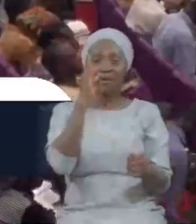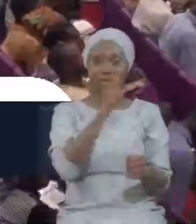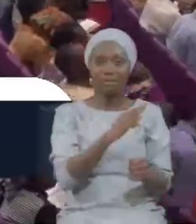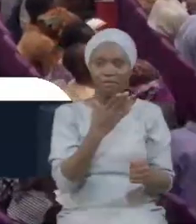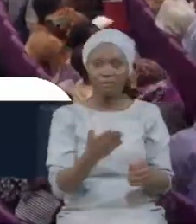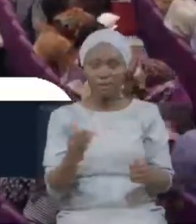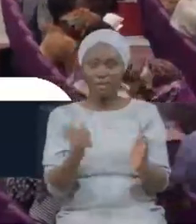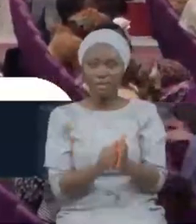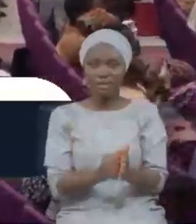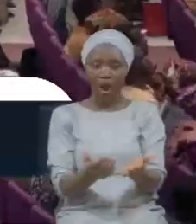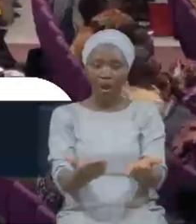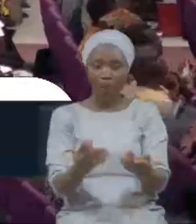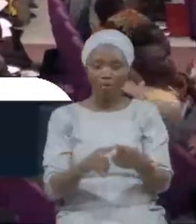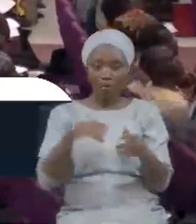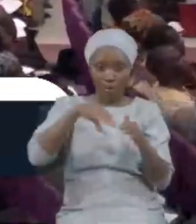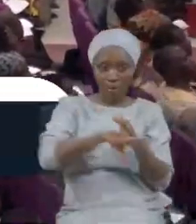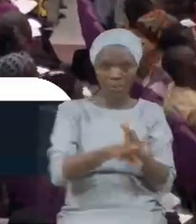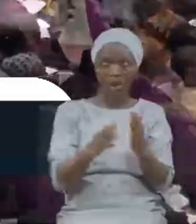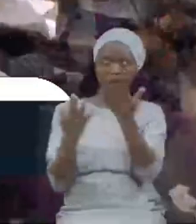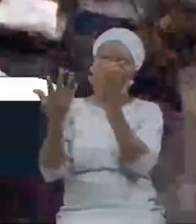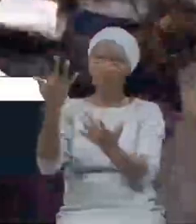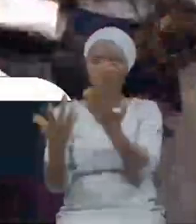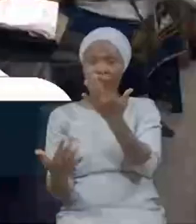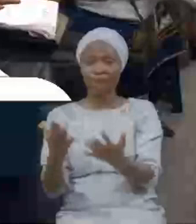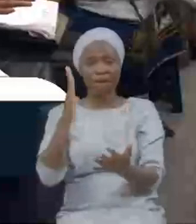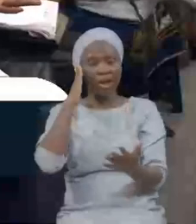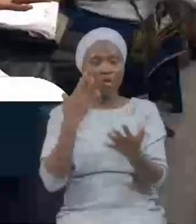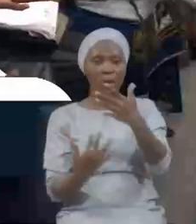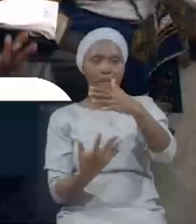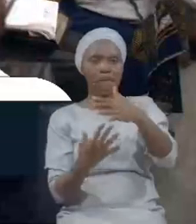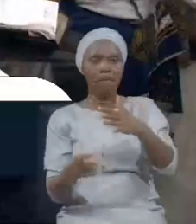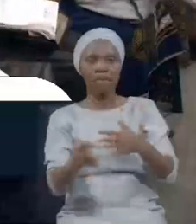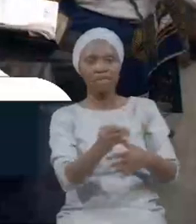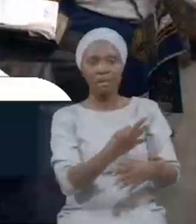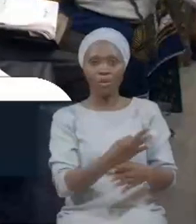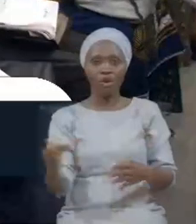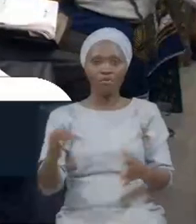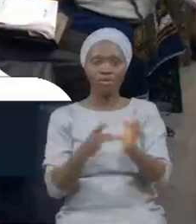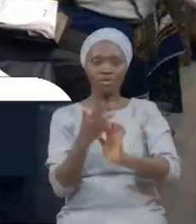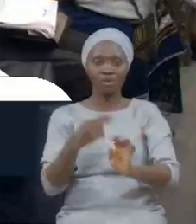qui veut pénétrer le feu va tout brûler au nom de Jésus-Christ.